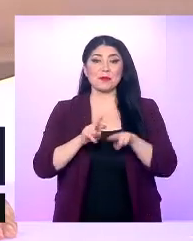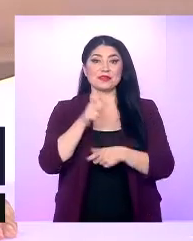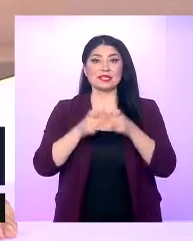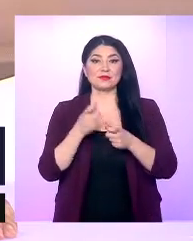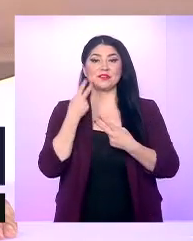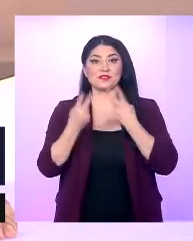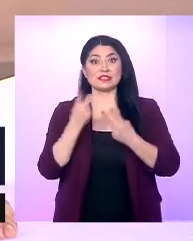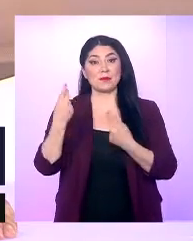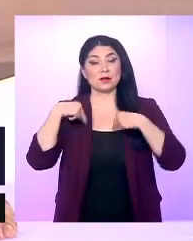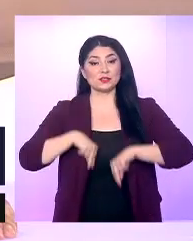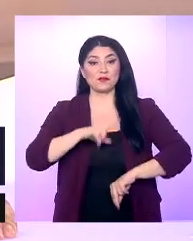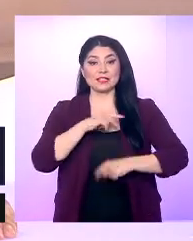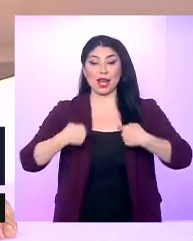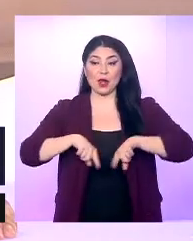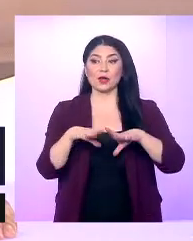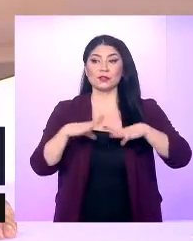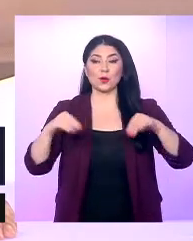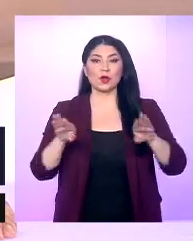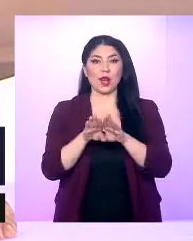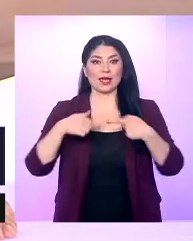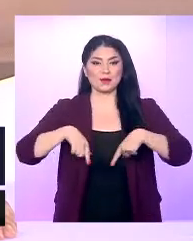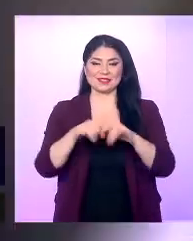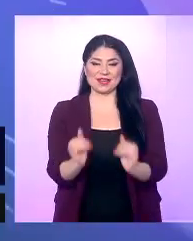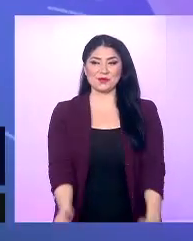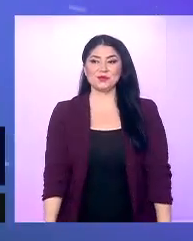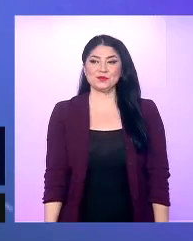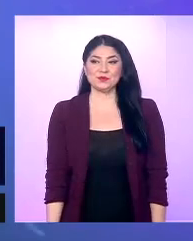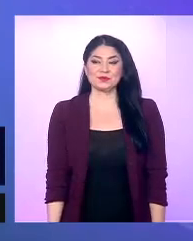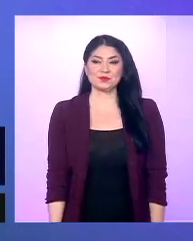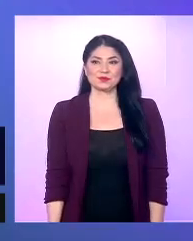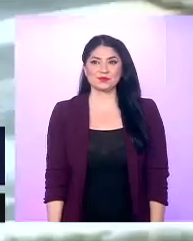multe despre vizita președintelui Franței în România, Iulia Stanciu.